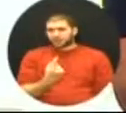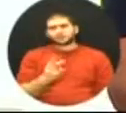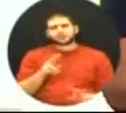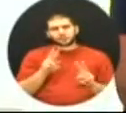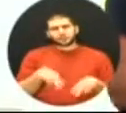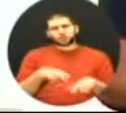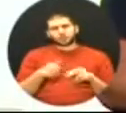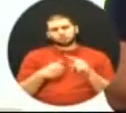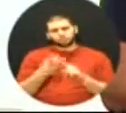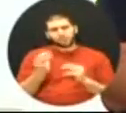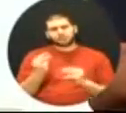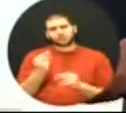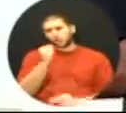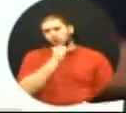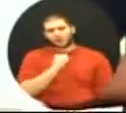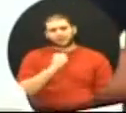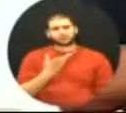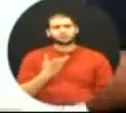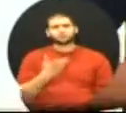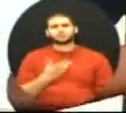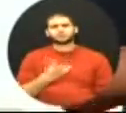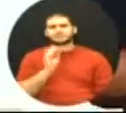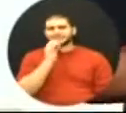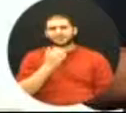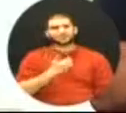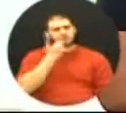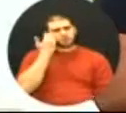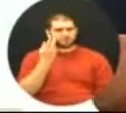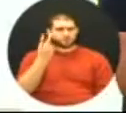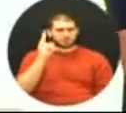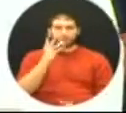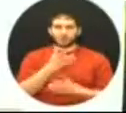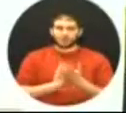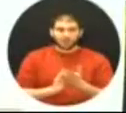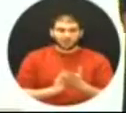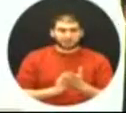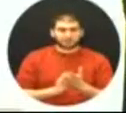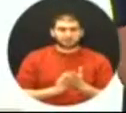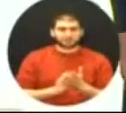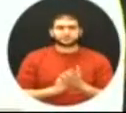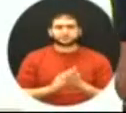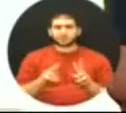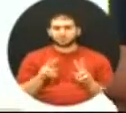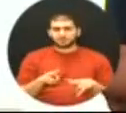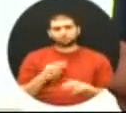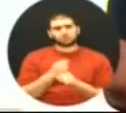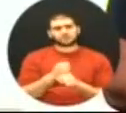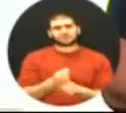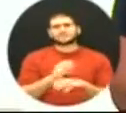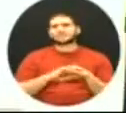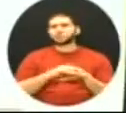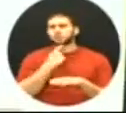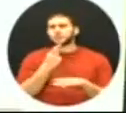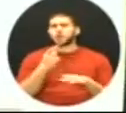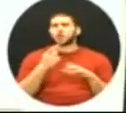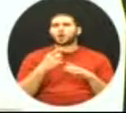שיש שורה של אומנים מהשורה הראשונה, צעירים ומבוגרים יותר, כאלה שממש מייצגים כל מיני